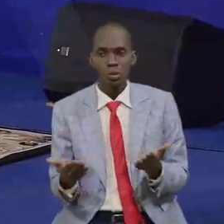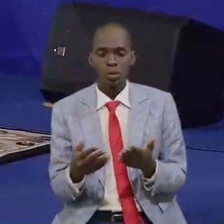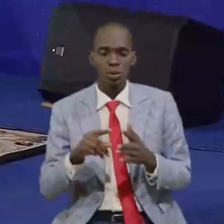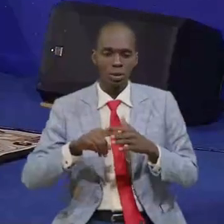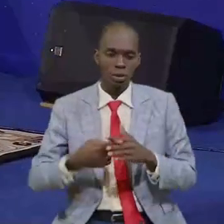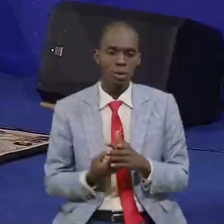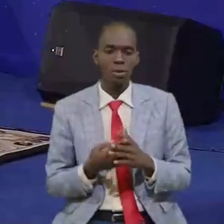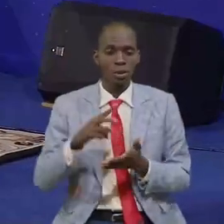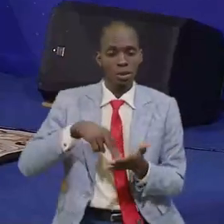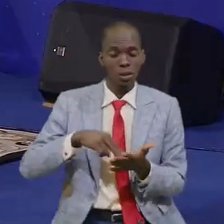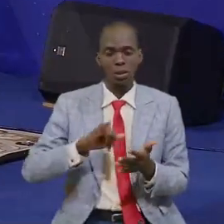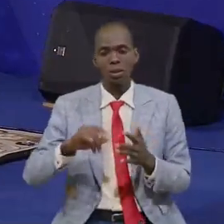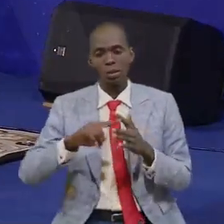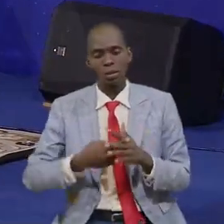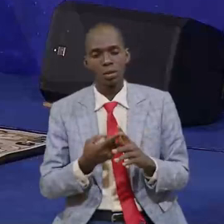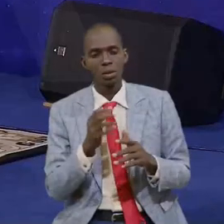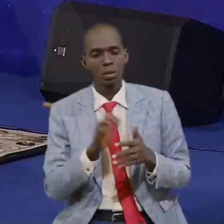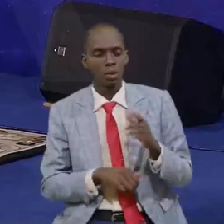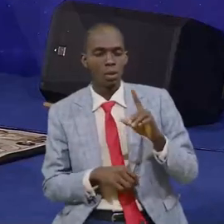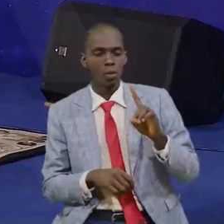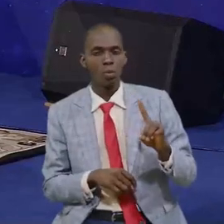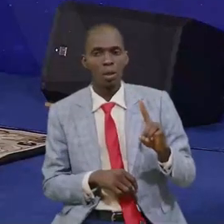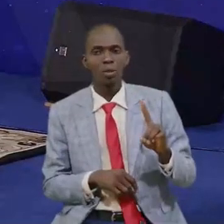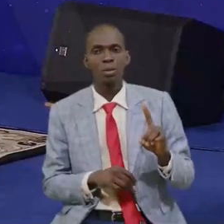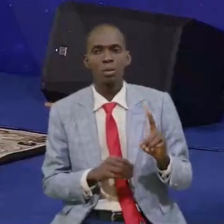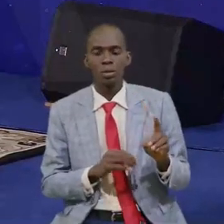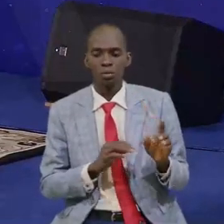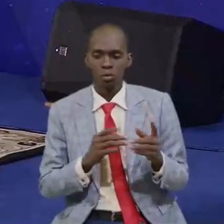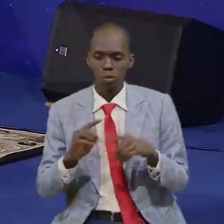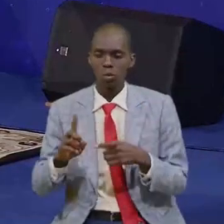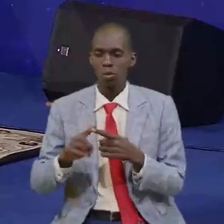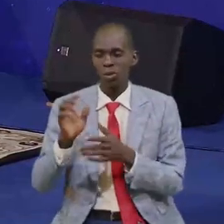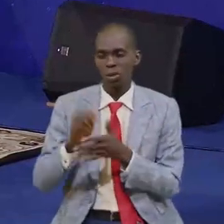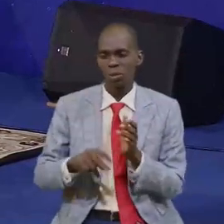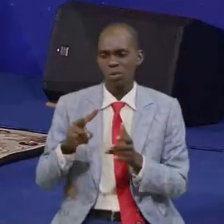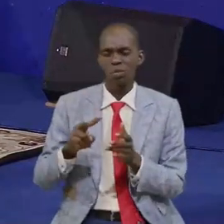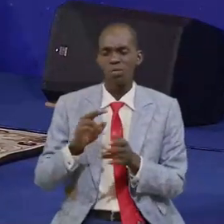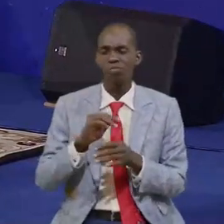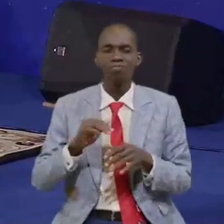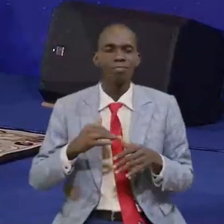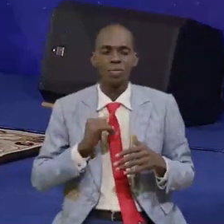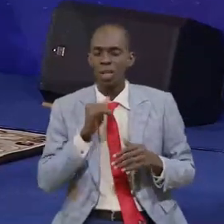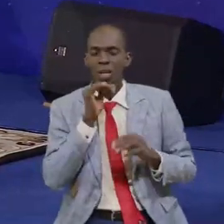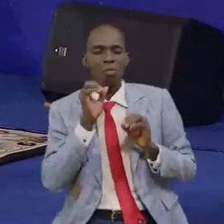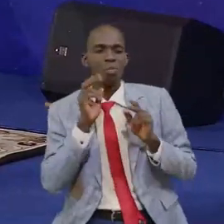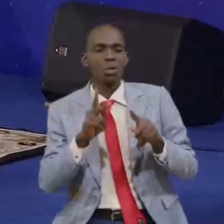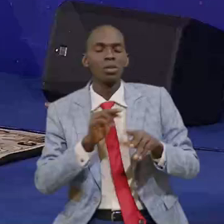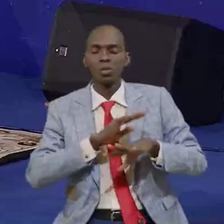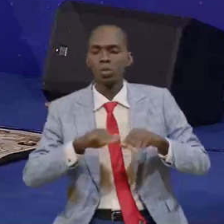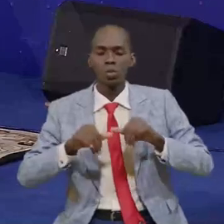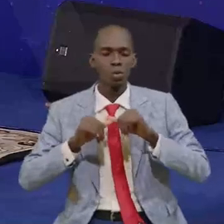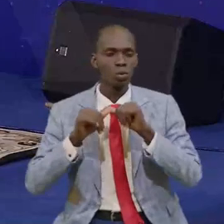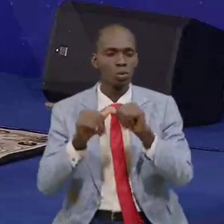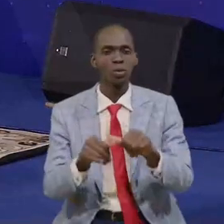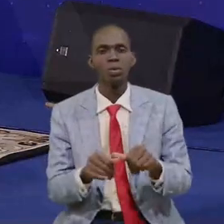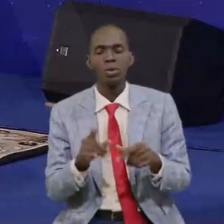1. Si vous arrivez au milieu de ce chapitre 2, vous avez essayé. Ils ne vont pas jusqu'à la fin du livre. Combien de